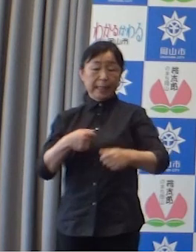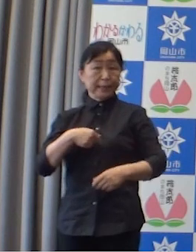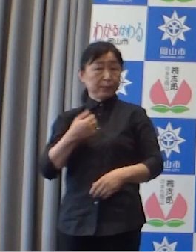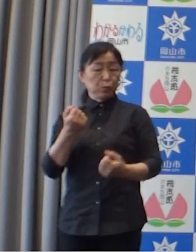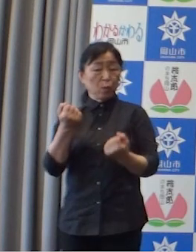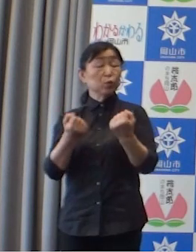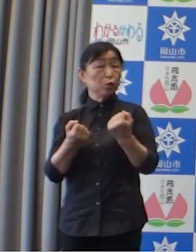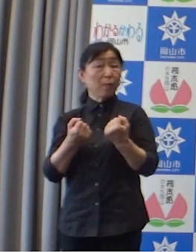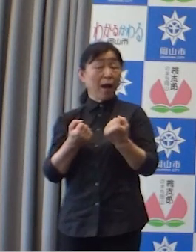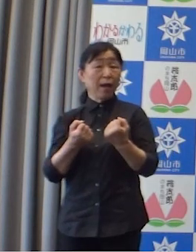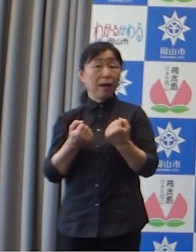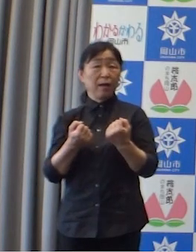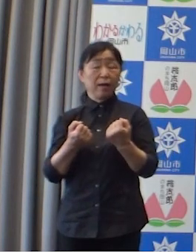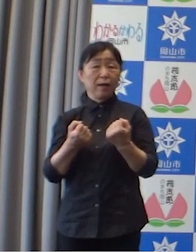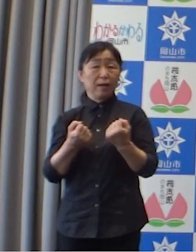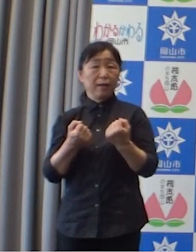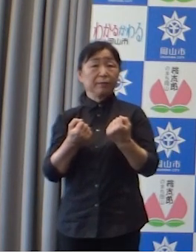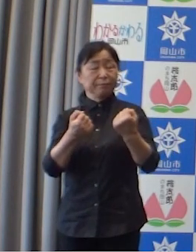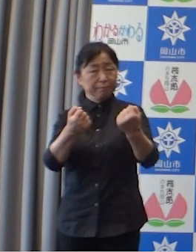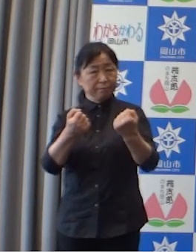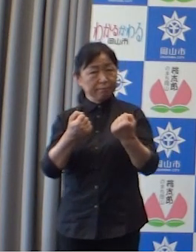マイカーの負担、